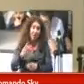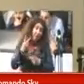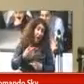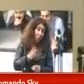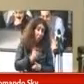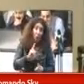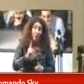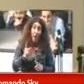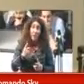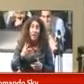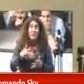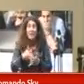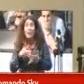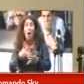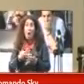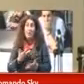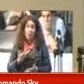farlo.